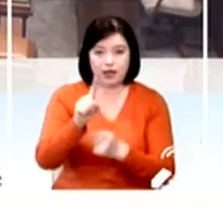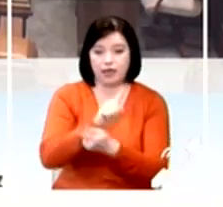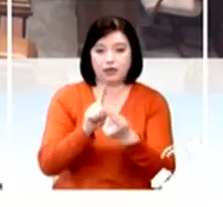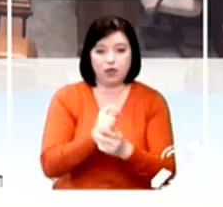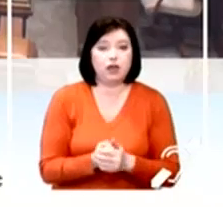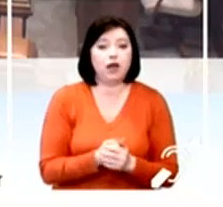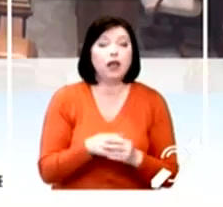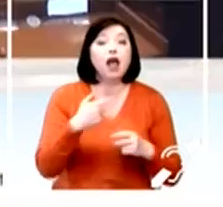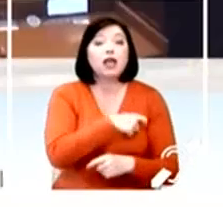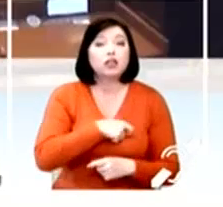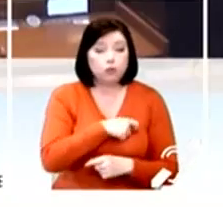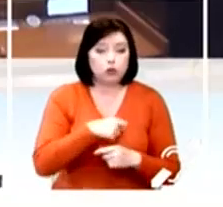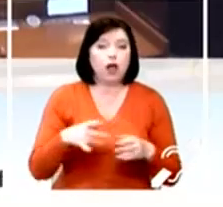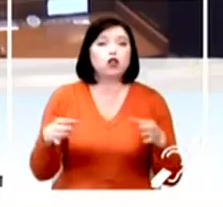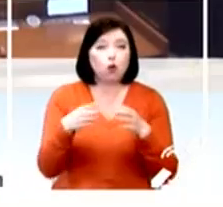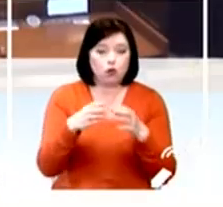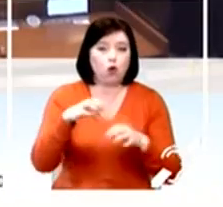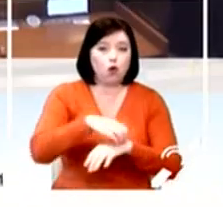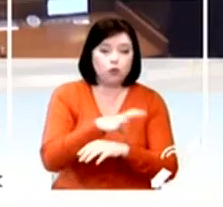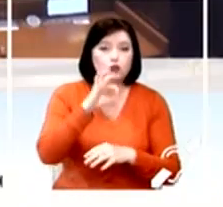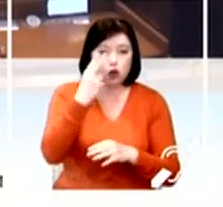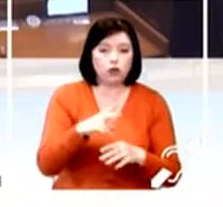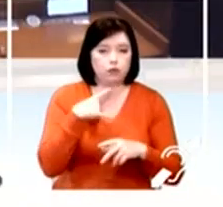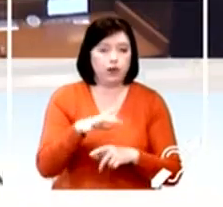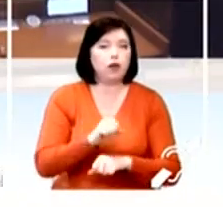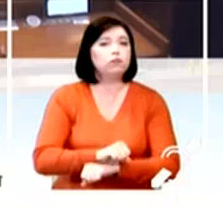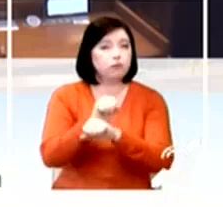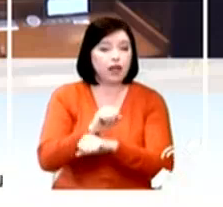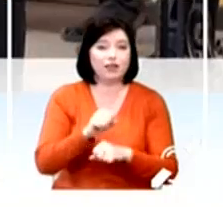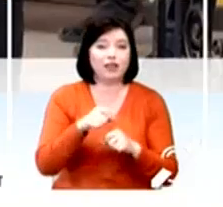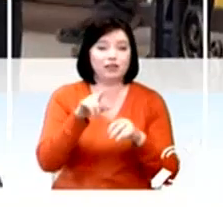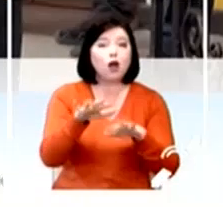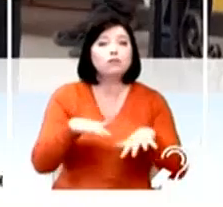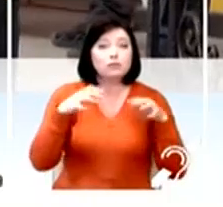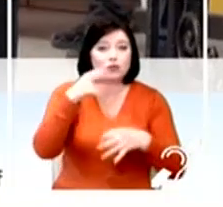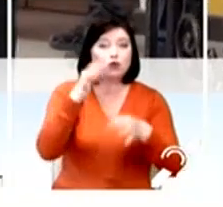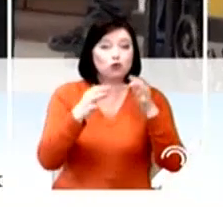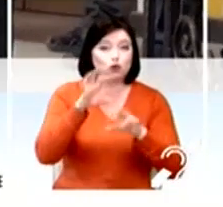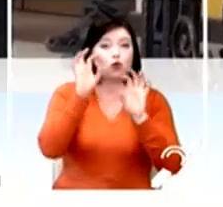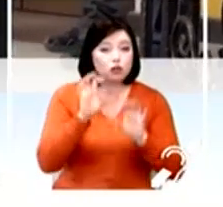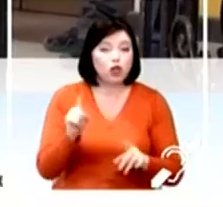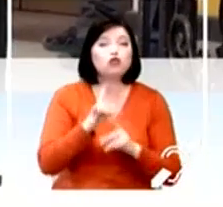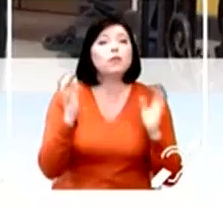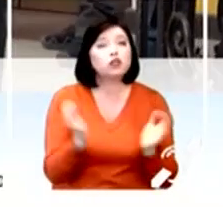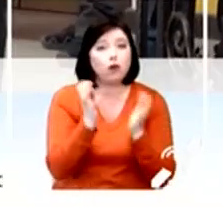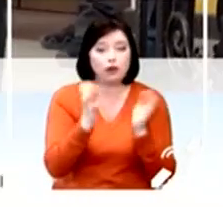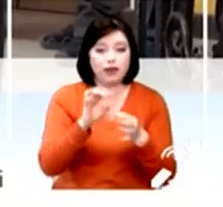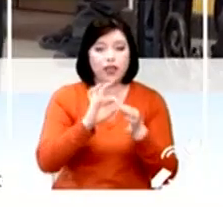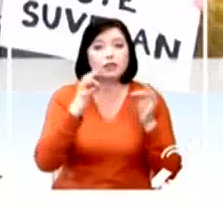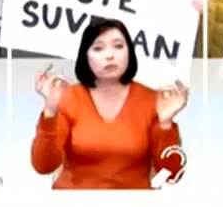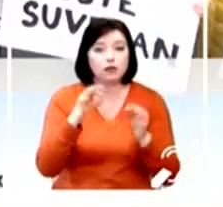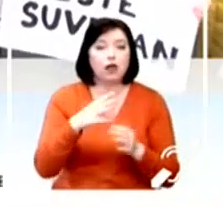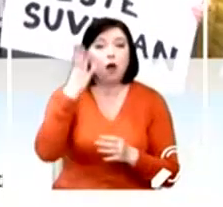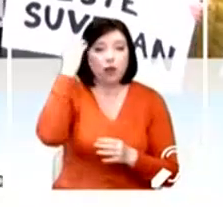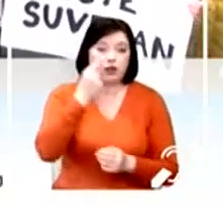istorice. Deputații PCS au și organizat un protest în fața Curții Constituționale, insistând pe păstrarea sintagmei de